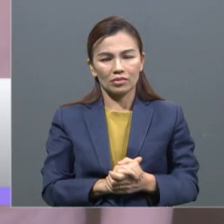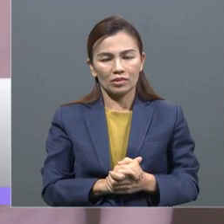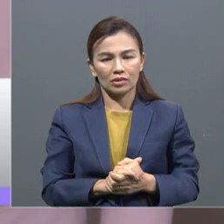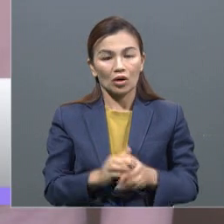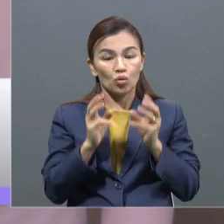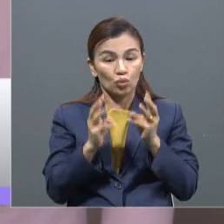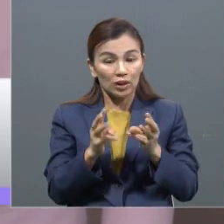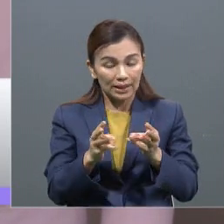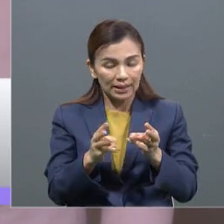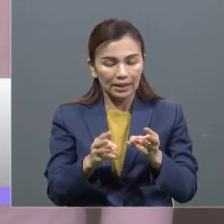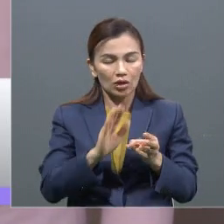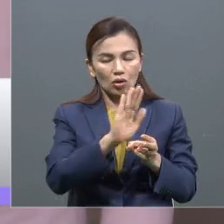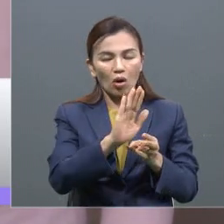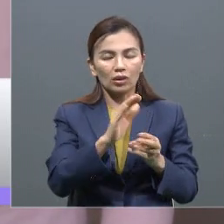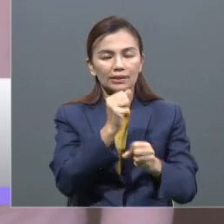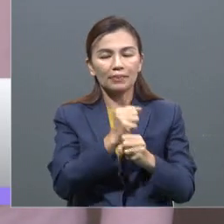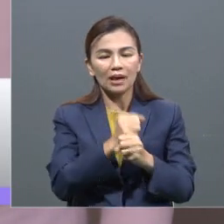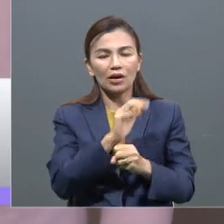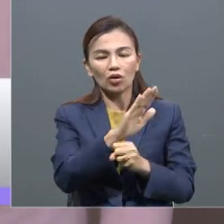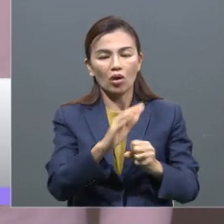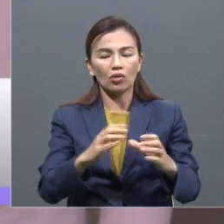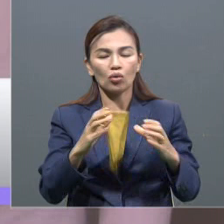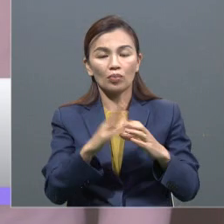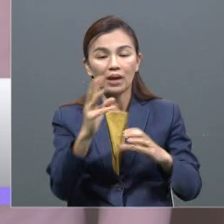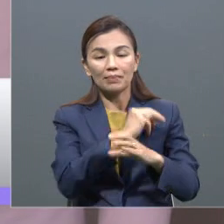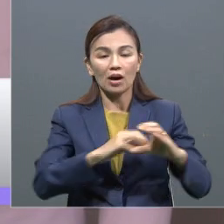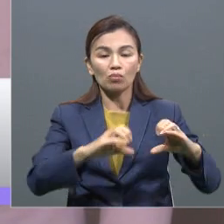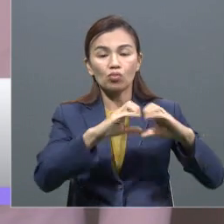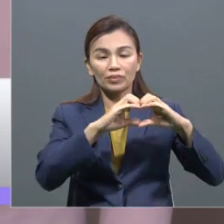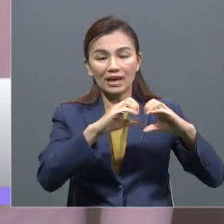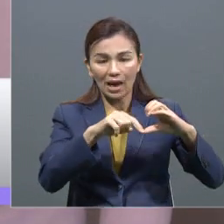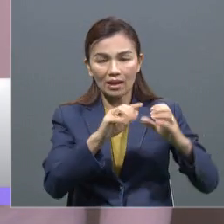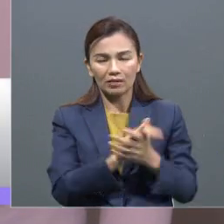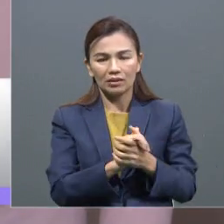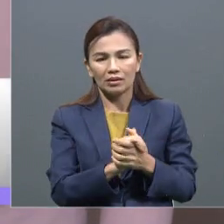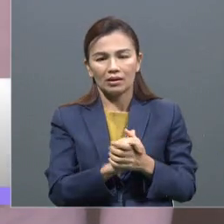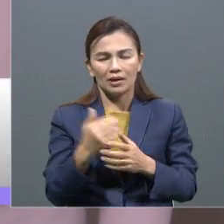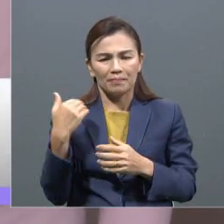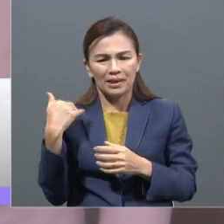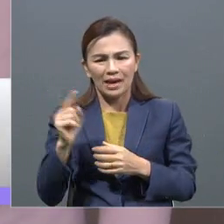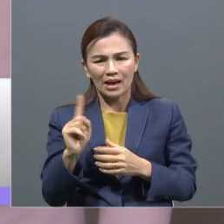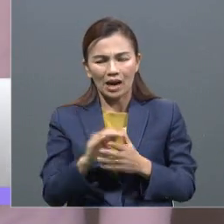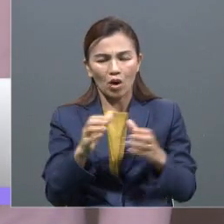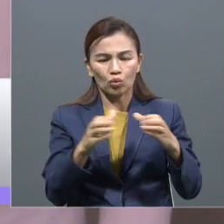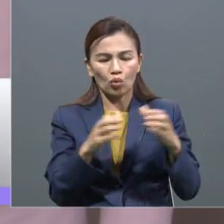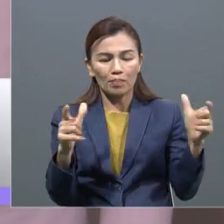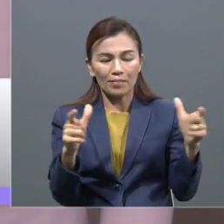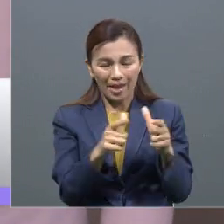แนวทางของพรรคภูมิใจไทยอยู่แล้วนะครับภูมิใจไทยก็เราพรรคเล็กอ่ะพอเป็นพรรคเล็กเนี่ยมัน